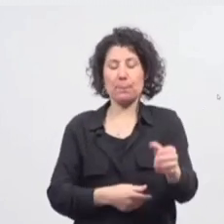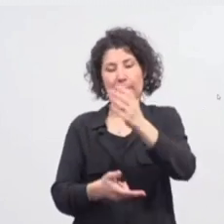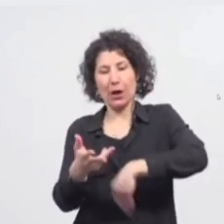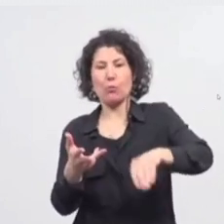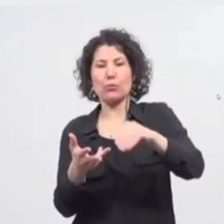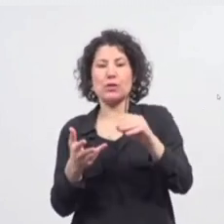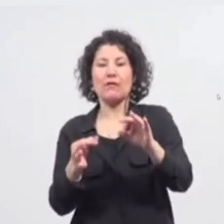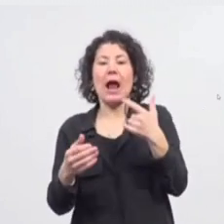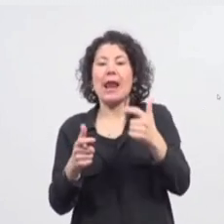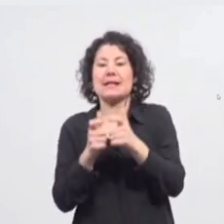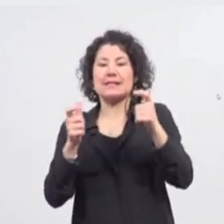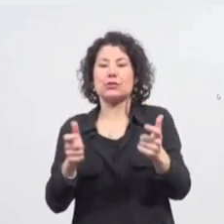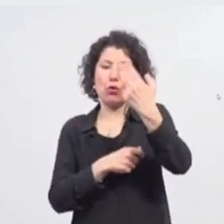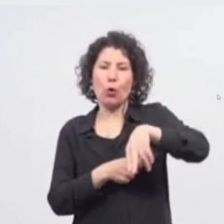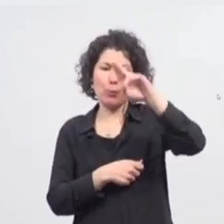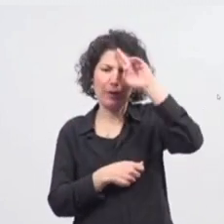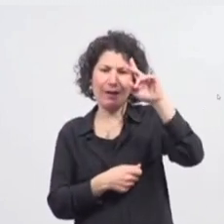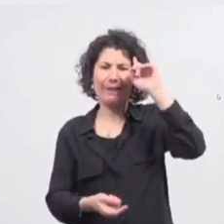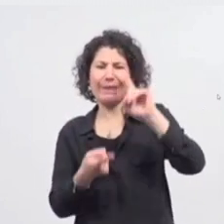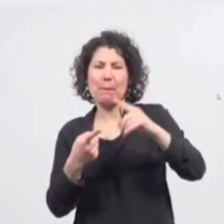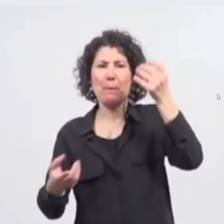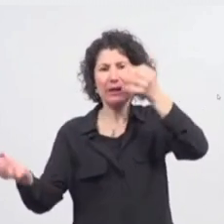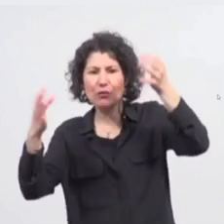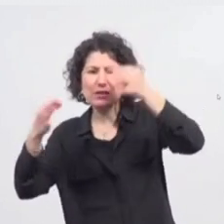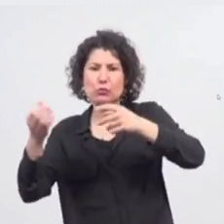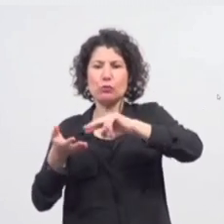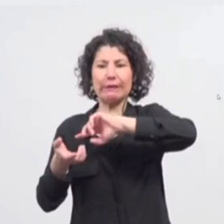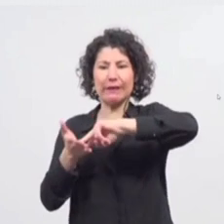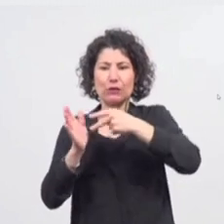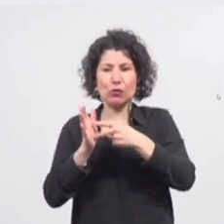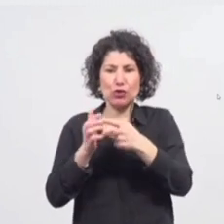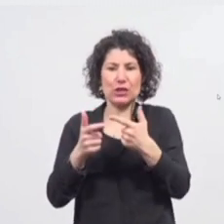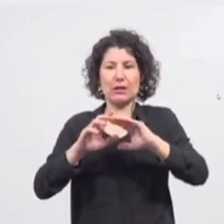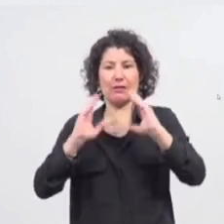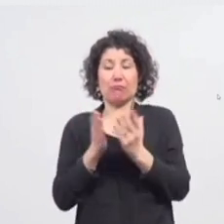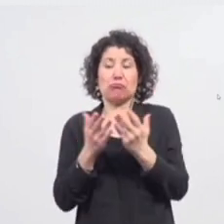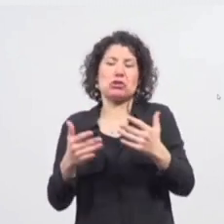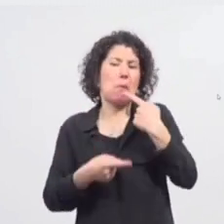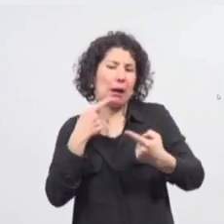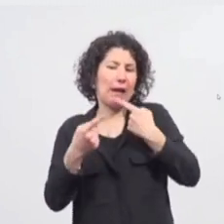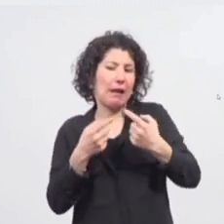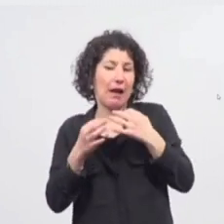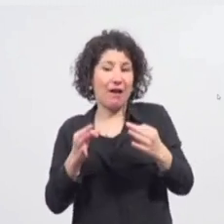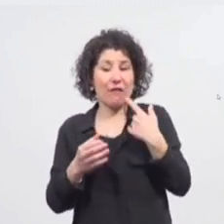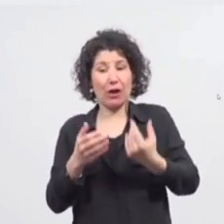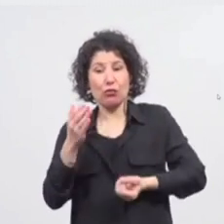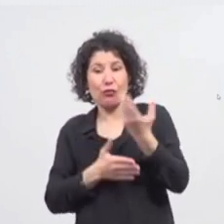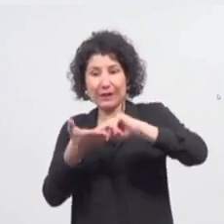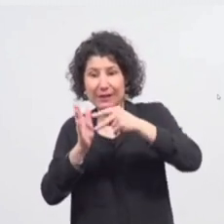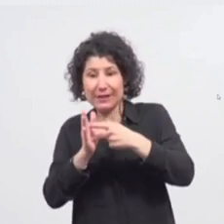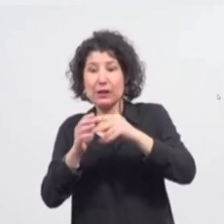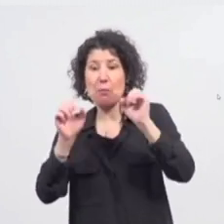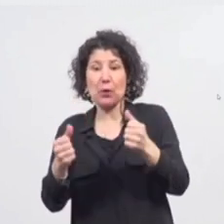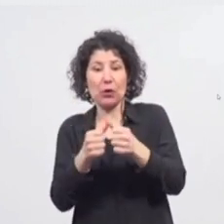la technologie. Nous en avons parlé, combien aujourd'hui les nouvelles technologies, l'innovation peuvent aider le secteur à développer son